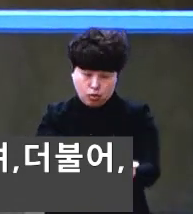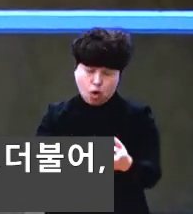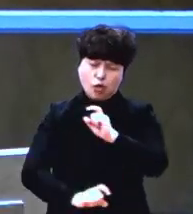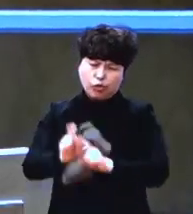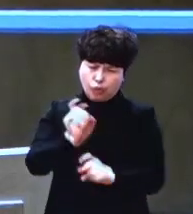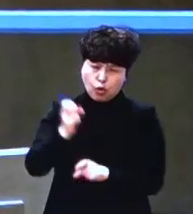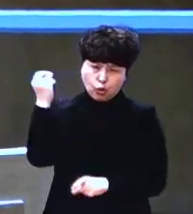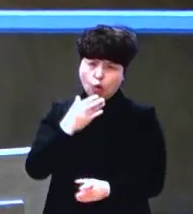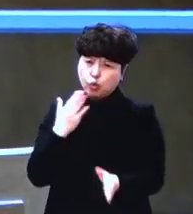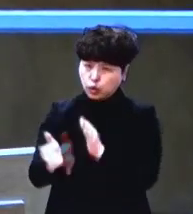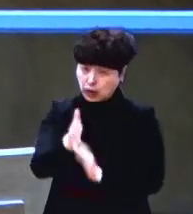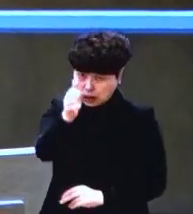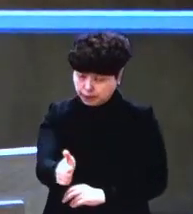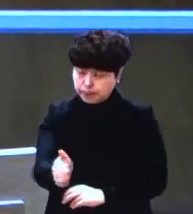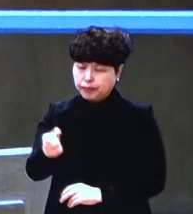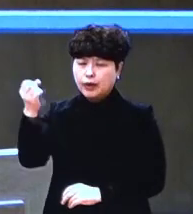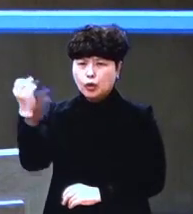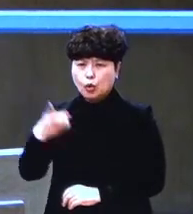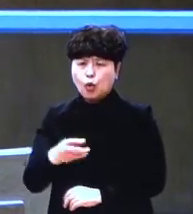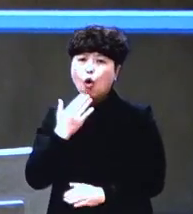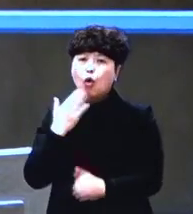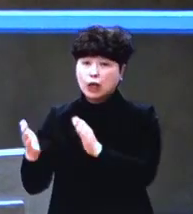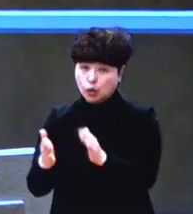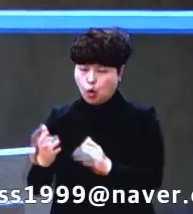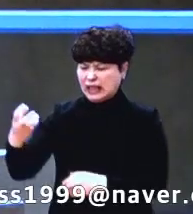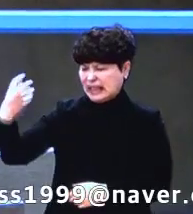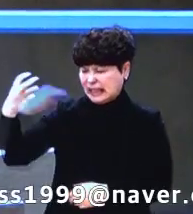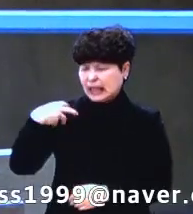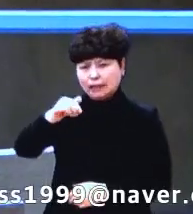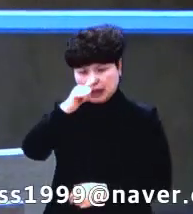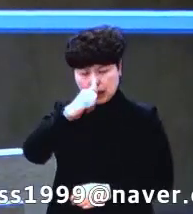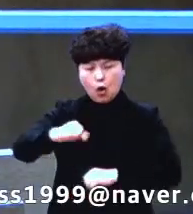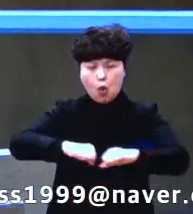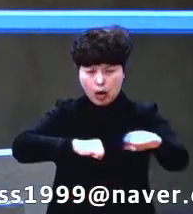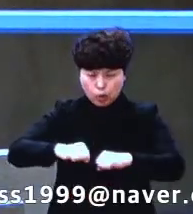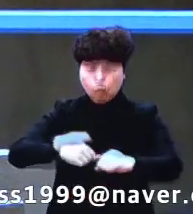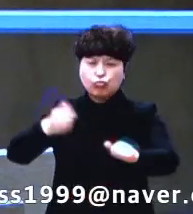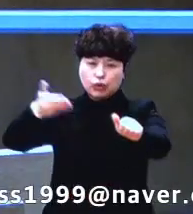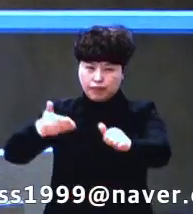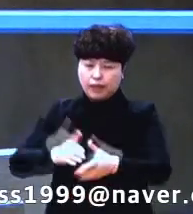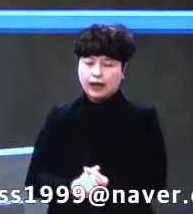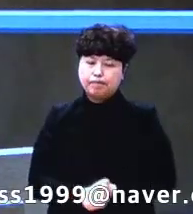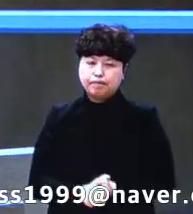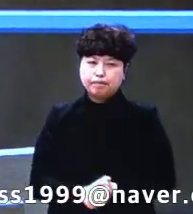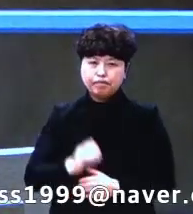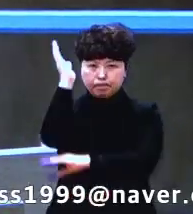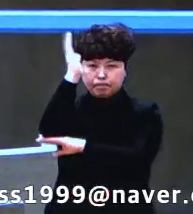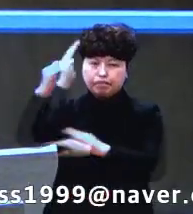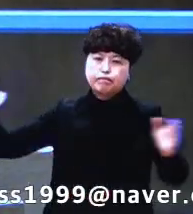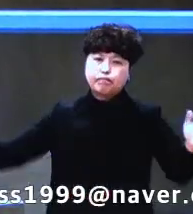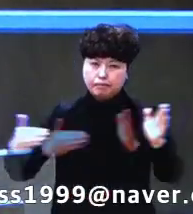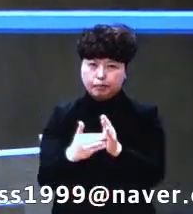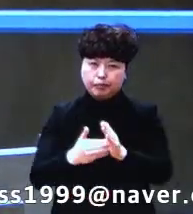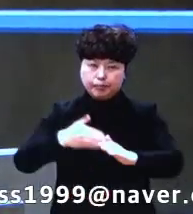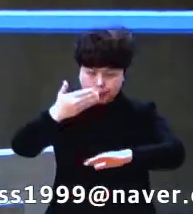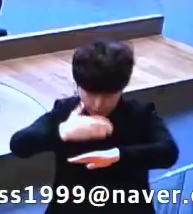도지사님과 경기도의 책임있는 역할을 기대합니다. 끝까지 경청해 주셔서 감사합니다.